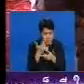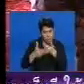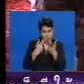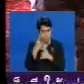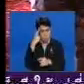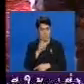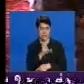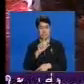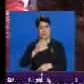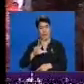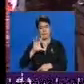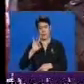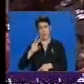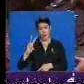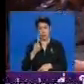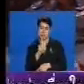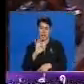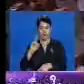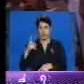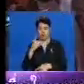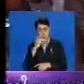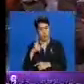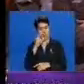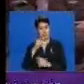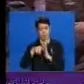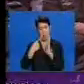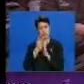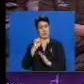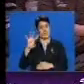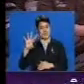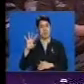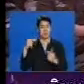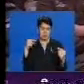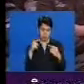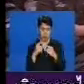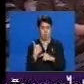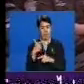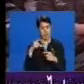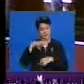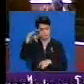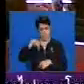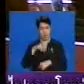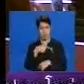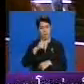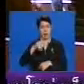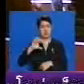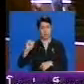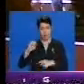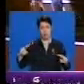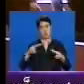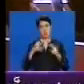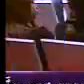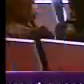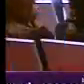ง1386หรือ191ได้ตลอด24ชั่วโมงด้วยความปรารถนาดีจากสำนักงานปปส.กระทรวงยุติธ